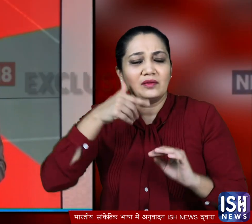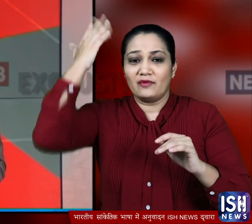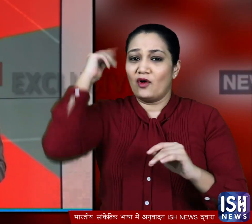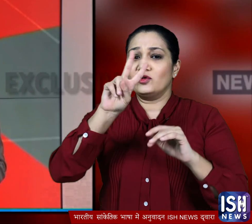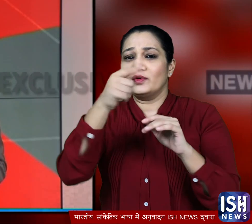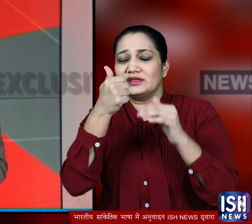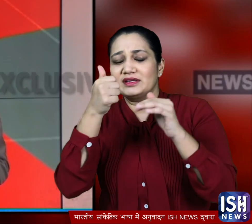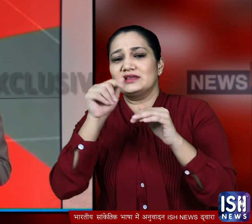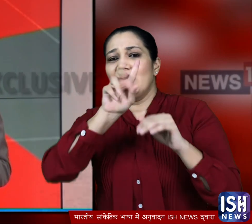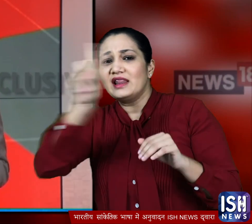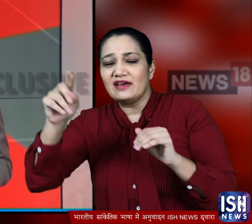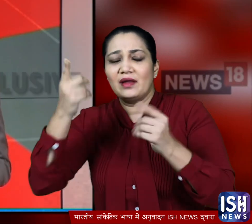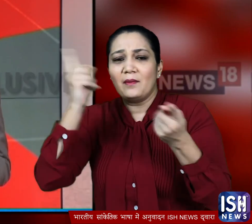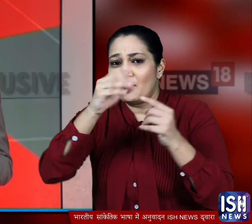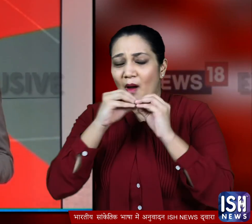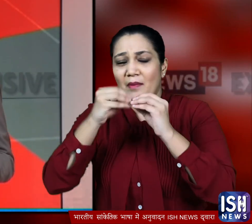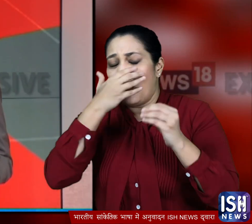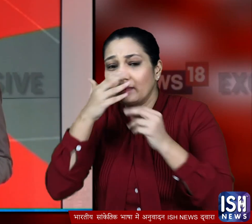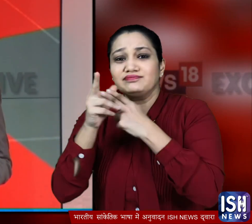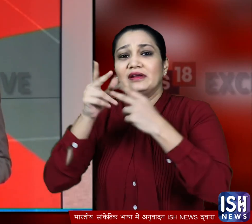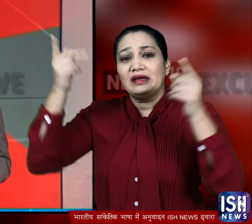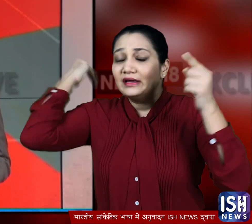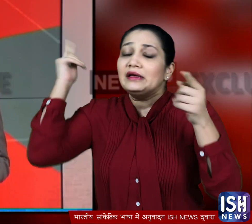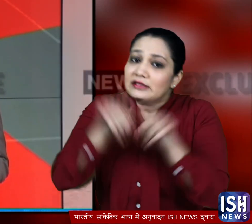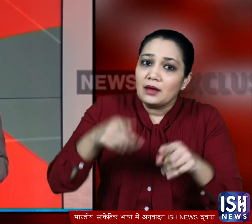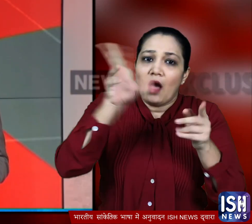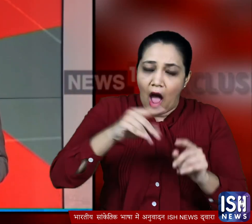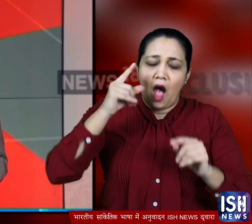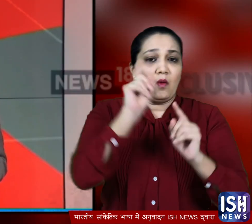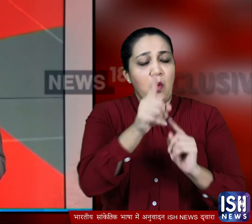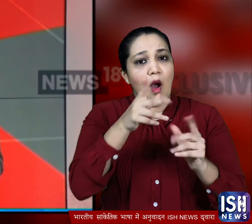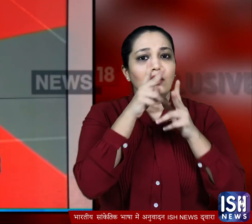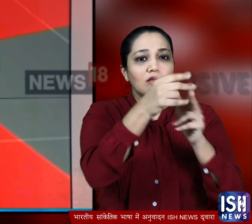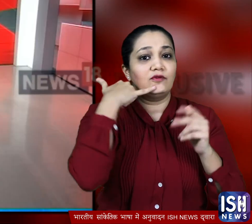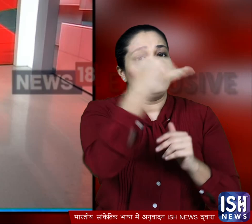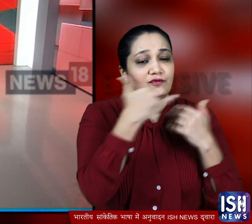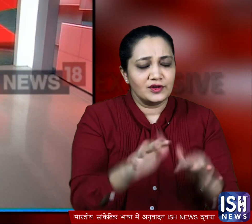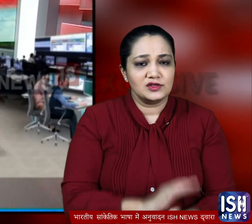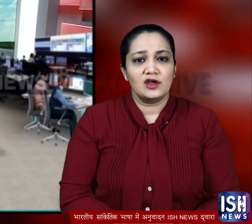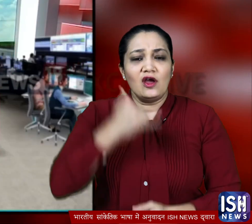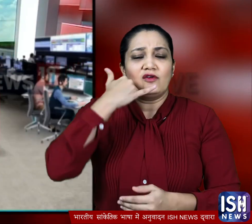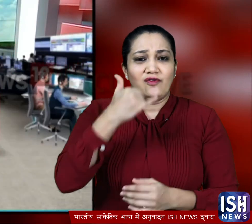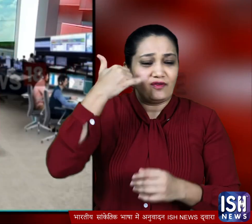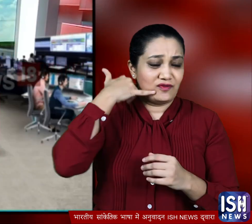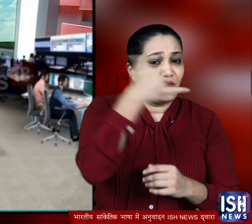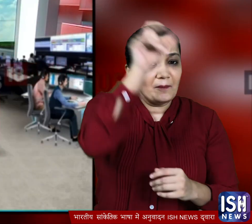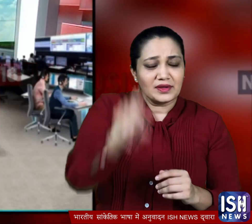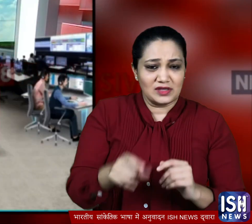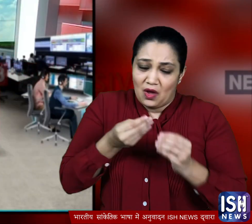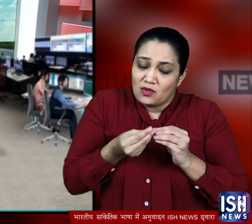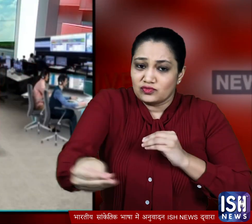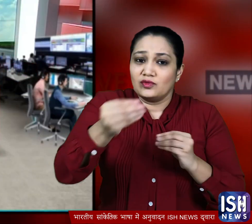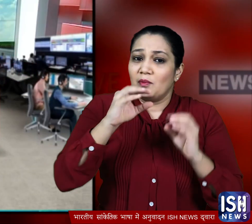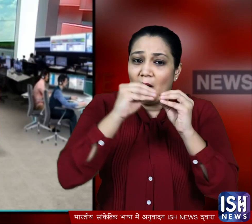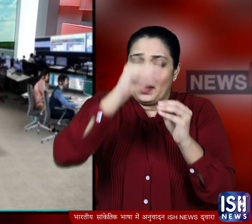हुए 26/11 हमले को दोहराने की धमकी भरा फोन आया। न्यूज़ 18 की नीतीश कुमार की रिपोर्ट है कि फोन करने वाले ने देश में जल्द